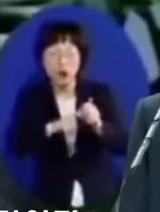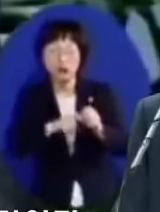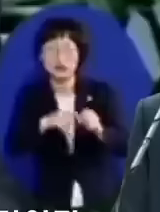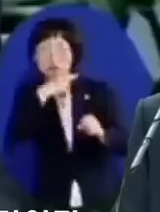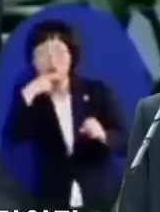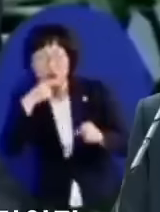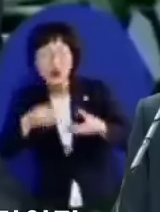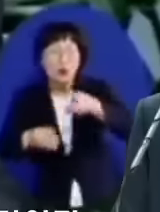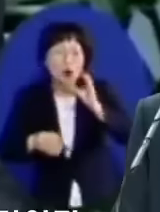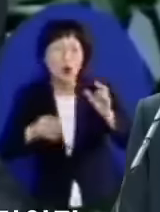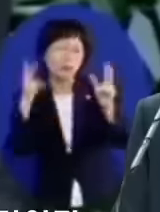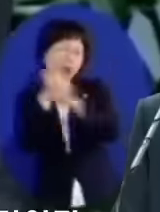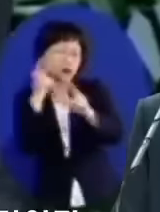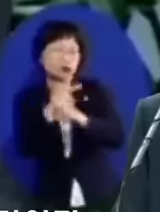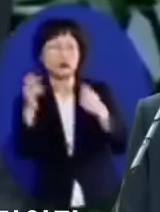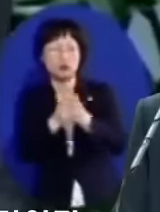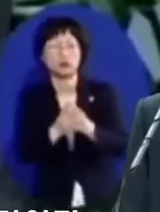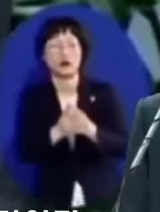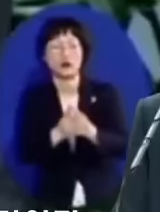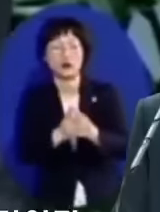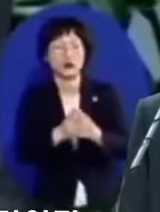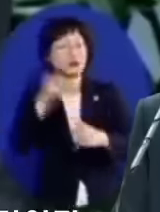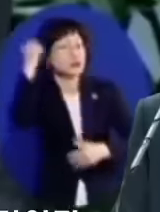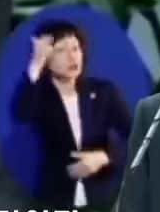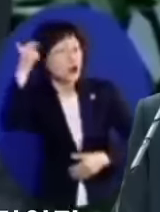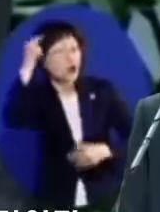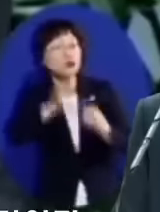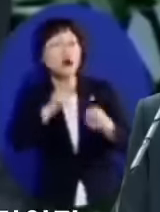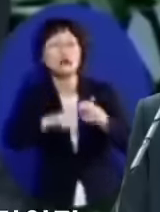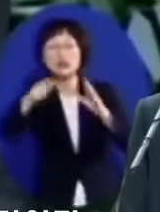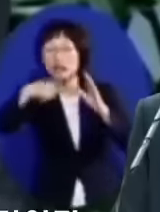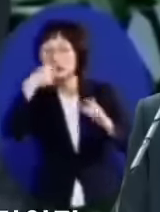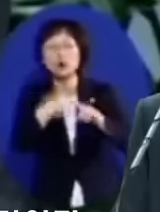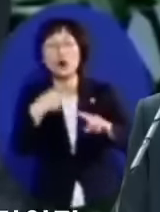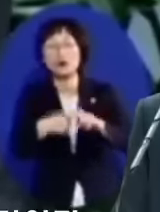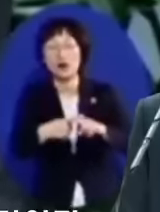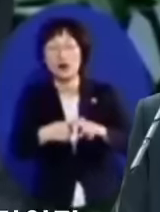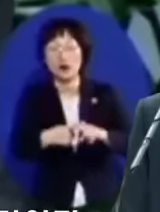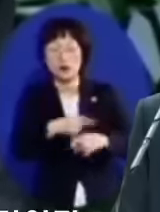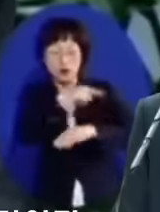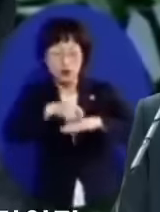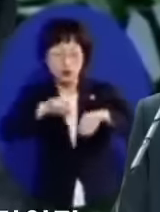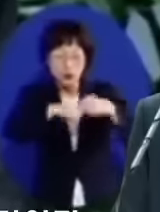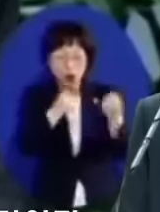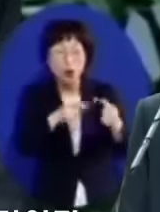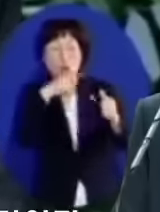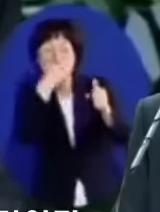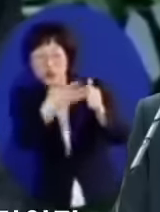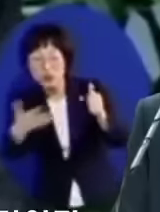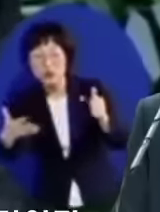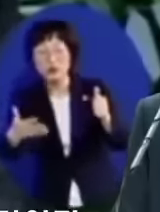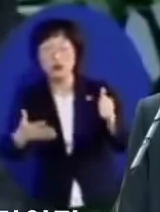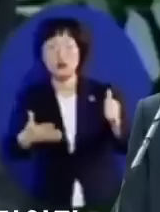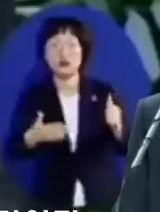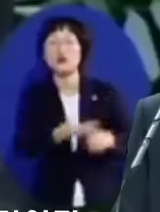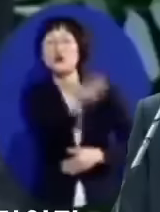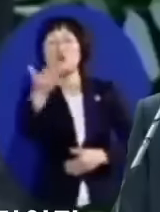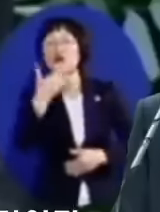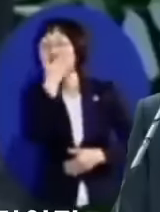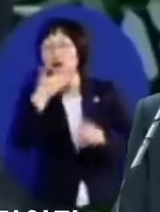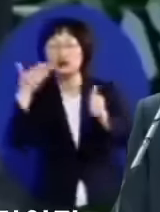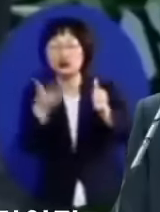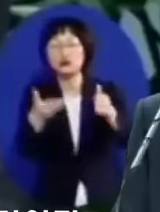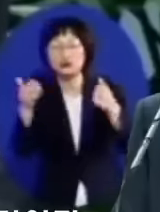성찬의 양식을 먹습니다. 성찬이 영적 양식이에요. 이 깨어진 몸과 흘리신 피가 여러분에게 영양분을